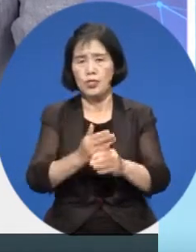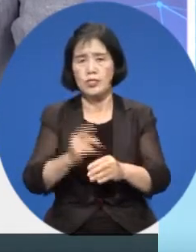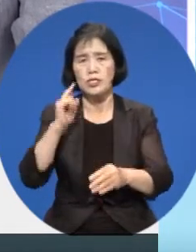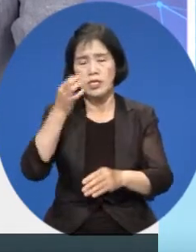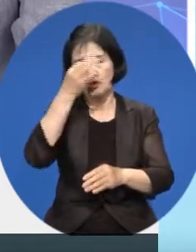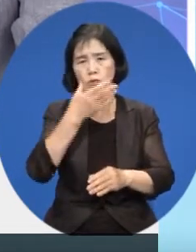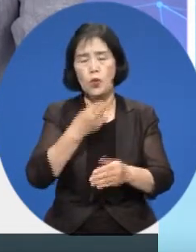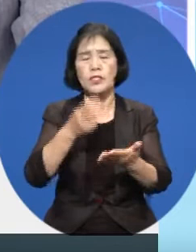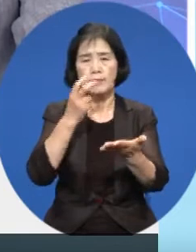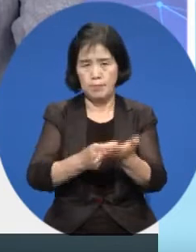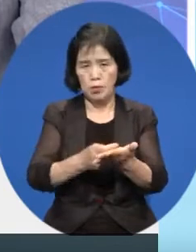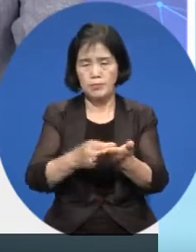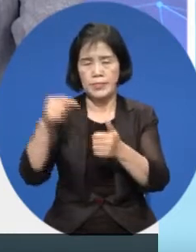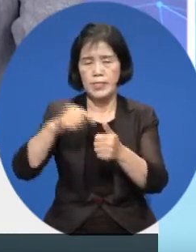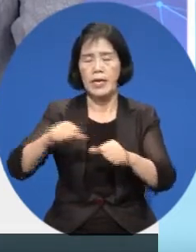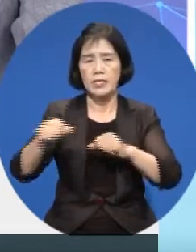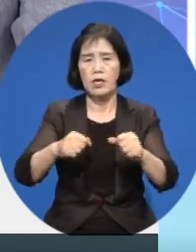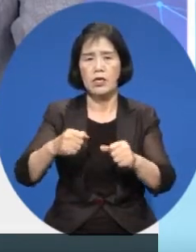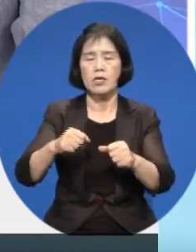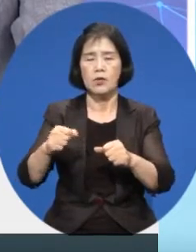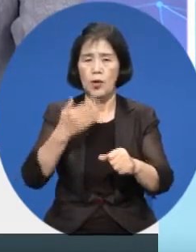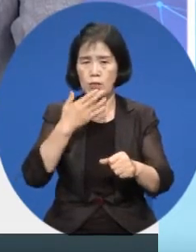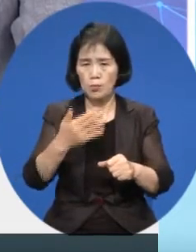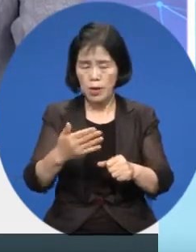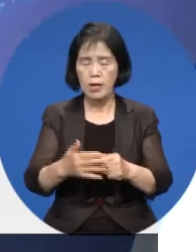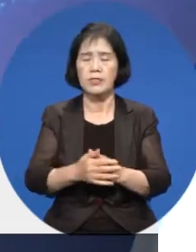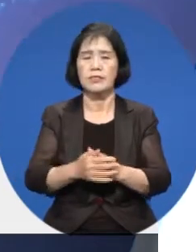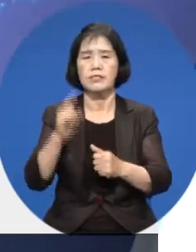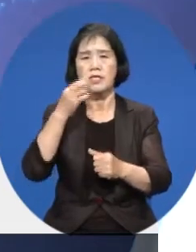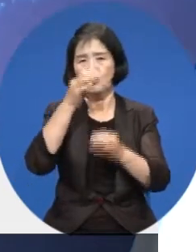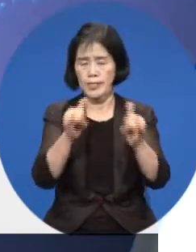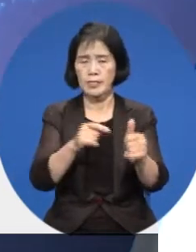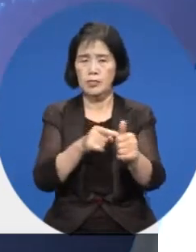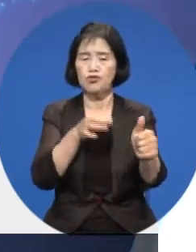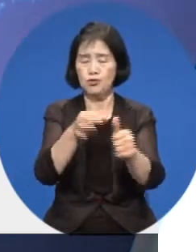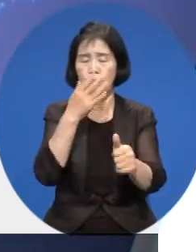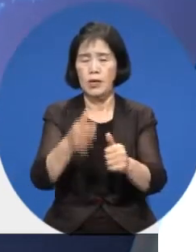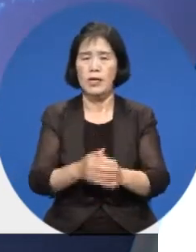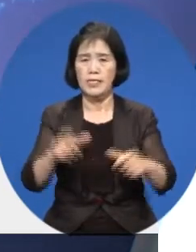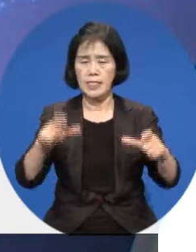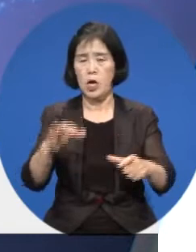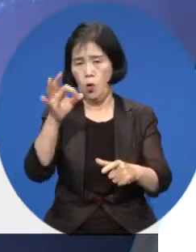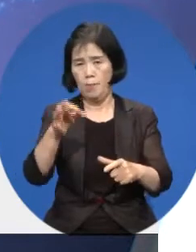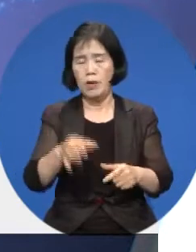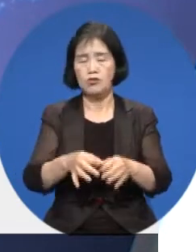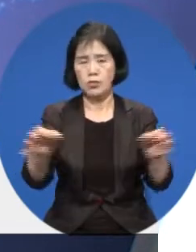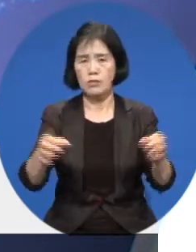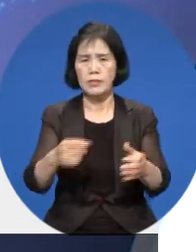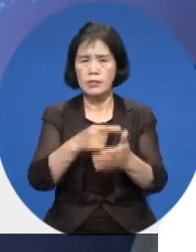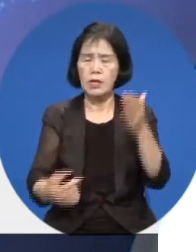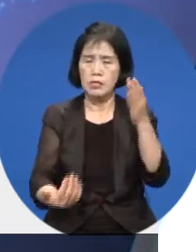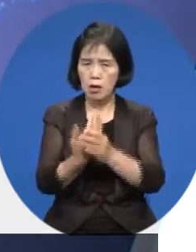복지법 시행령 의 60 활동 증여를 할 수 있는 예술인들이 대상이 되시고요 지역 앞으로 지급하되 재난 사이에